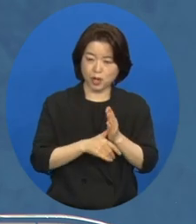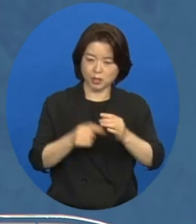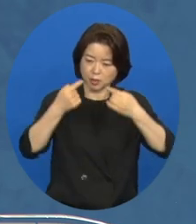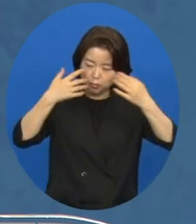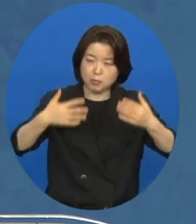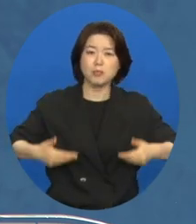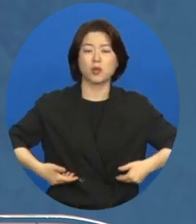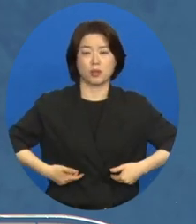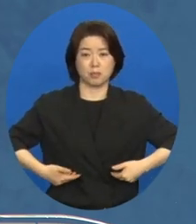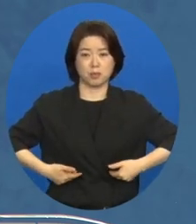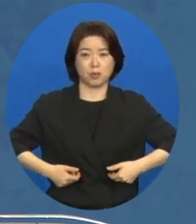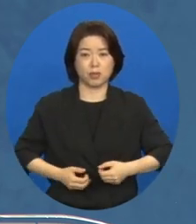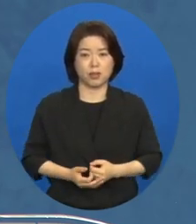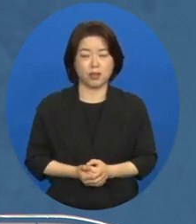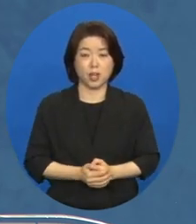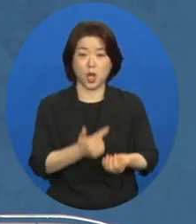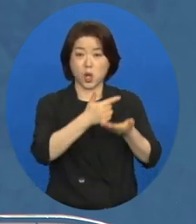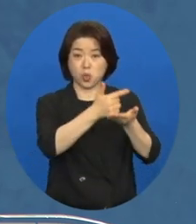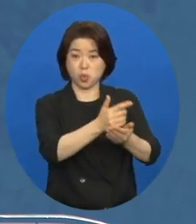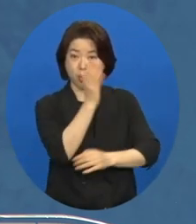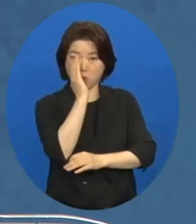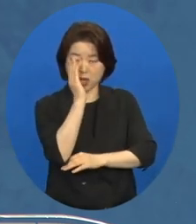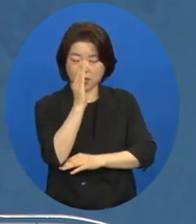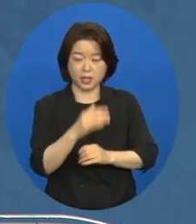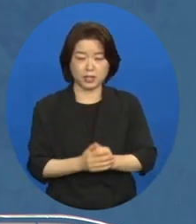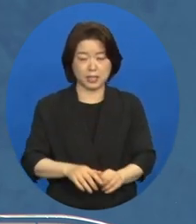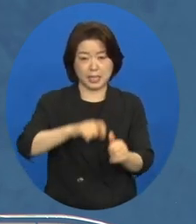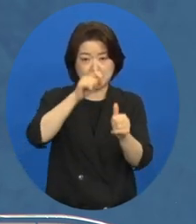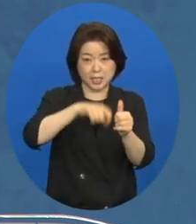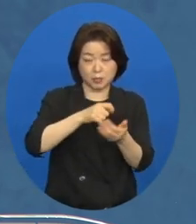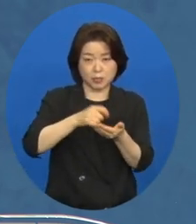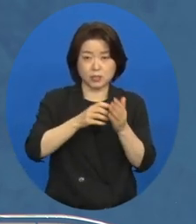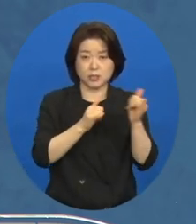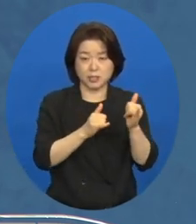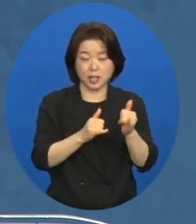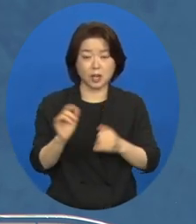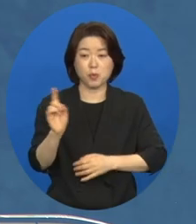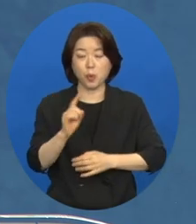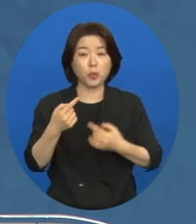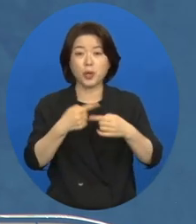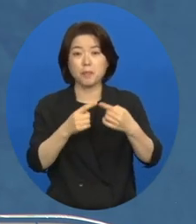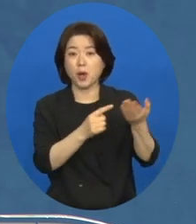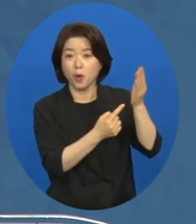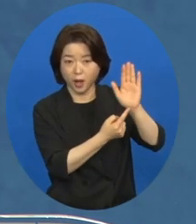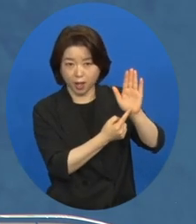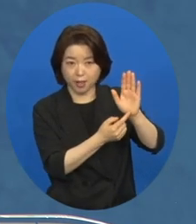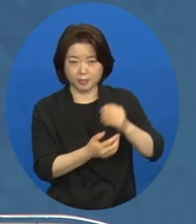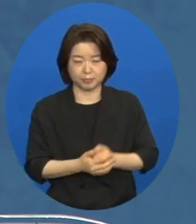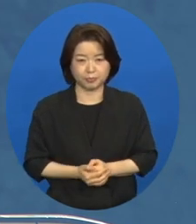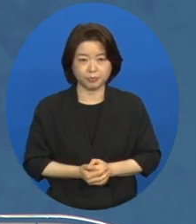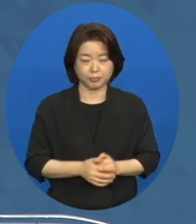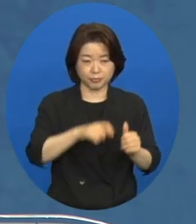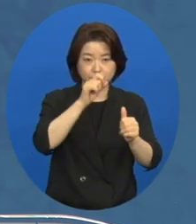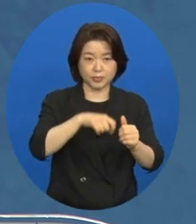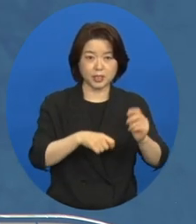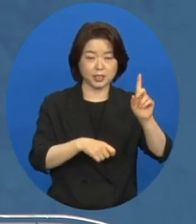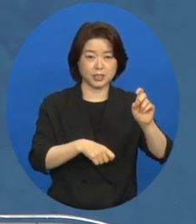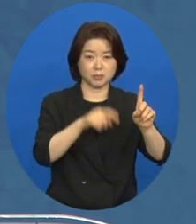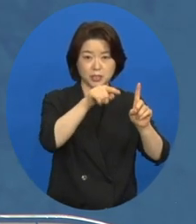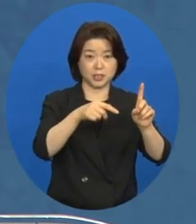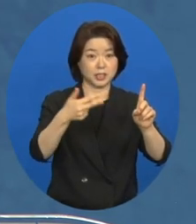됩니다. 이 노아 이야기를 히브리서 기자가 어떻게 평가하냐면 11장 7절